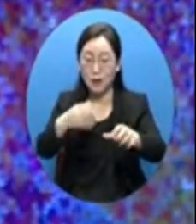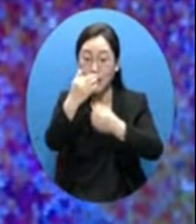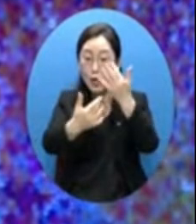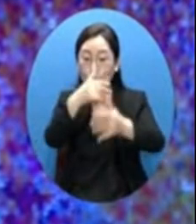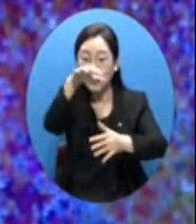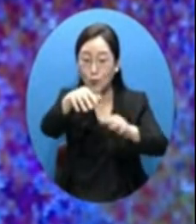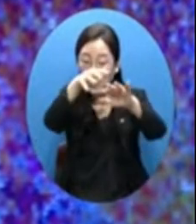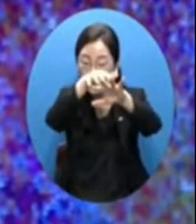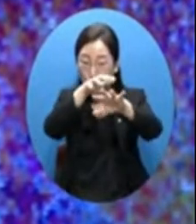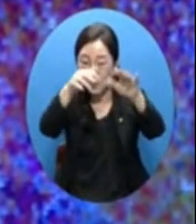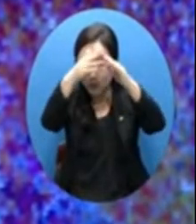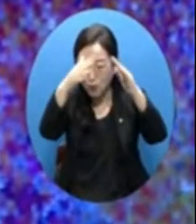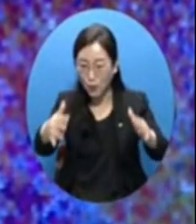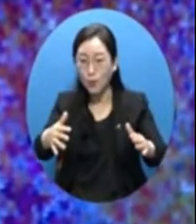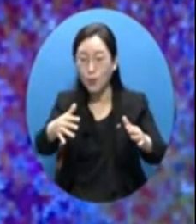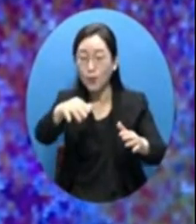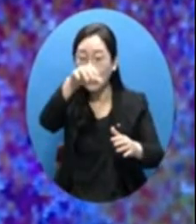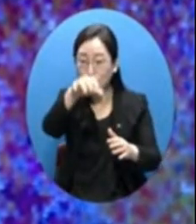병 고친다는 소문이 나서